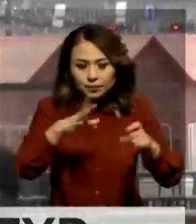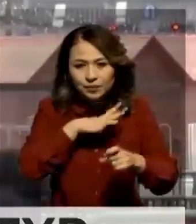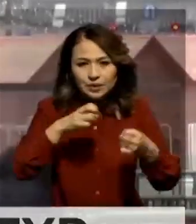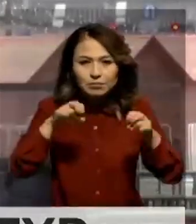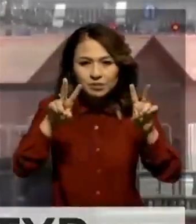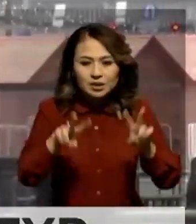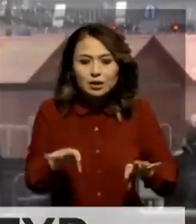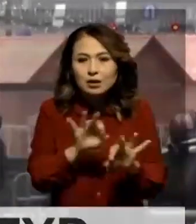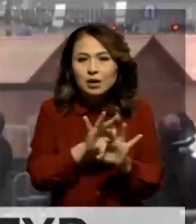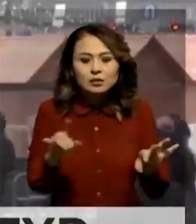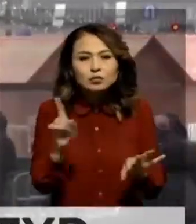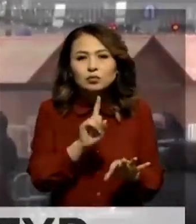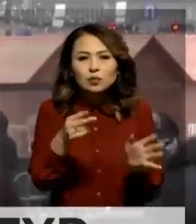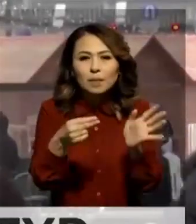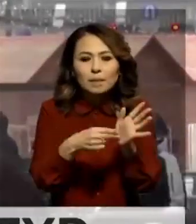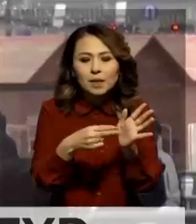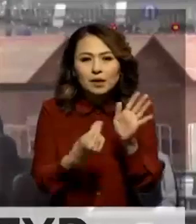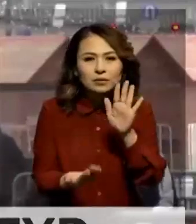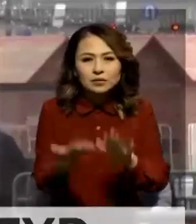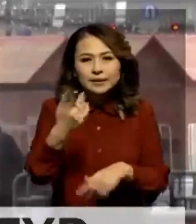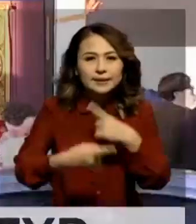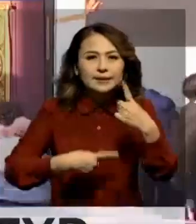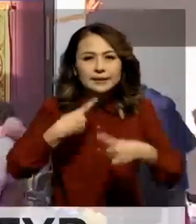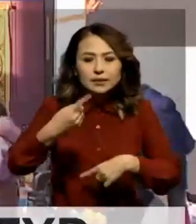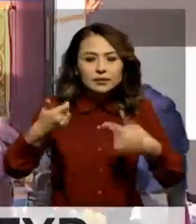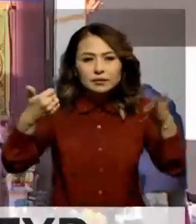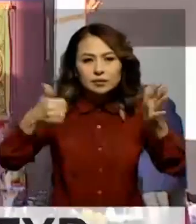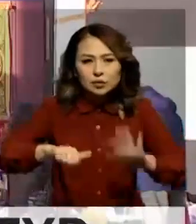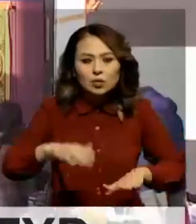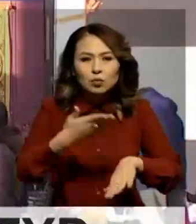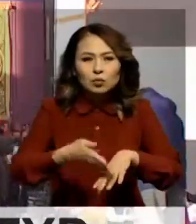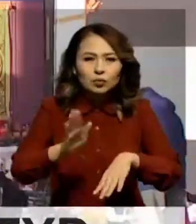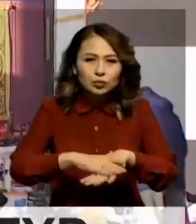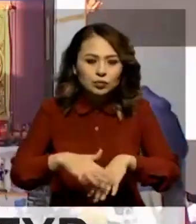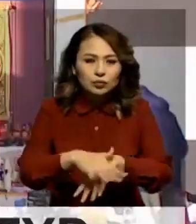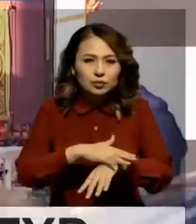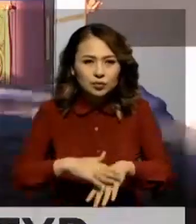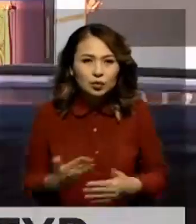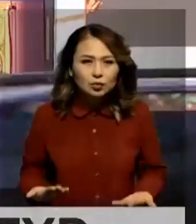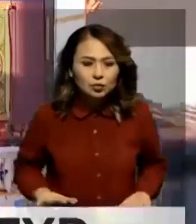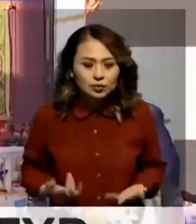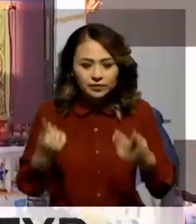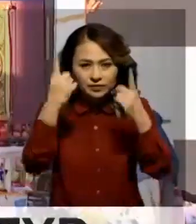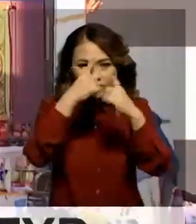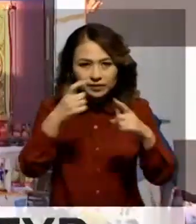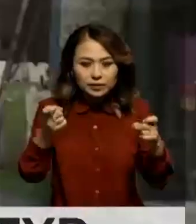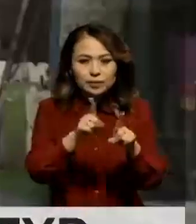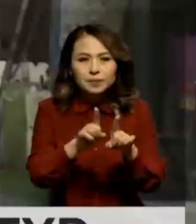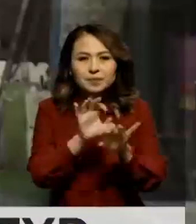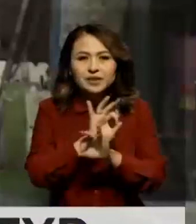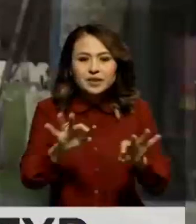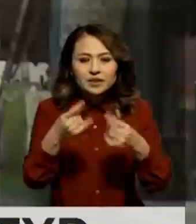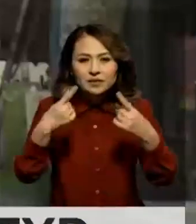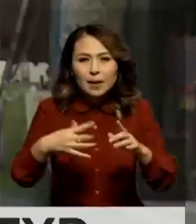Мамандардың пікірінше, бағалардың өсуінен келер жылдың бірінші жартысы халыққа ауыр соқпақ. Мәліметке қарағанда бұл елде